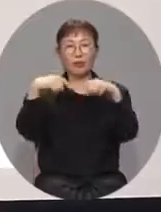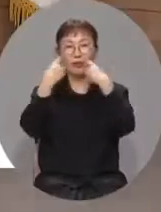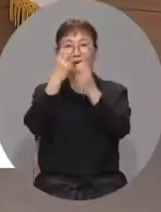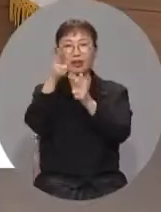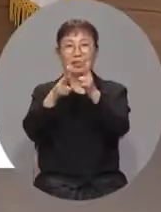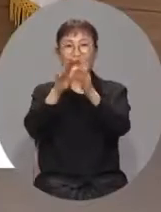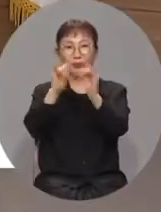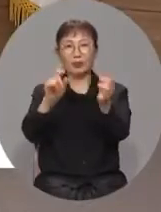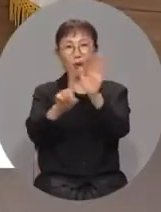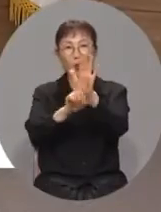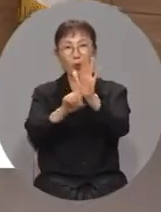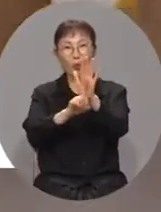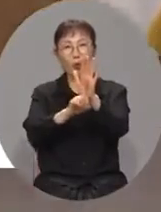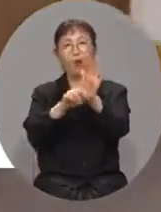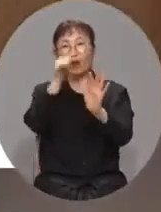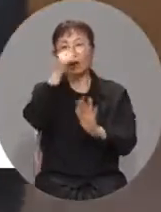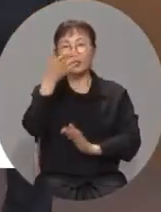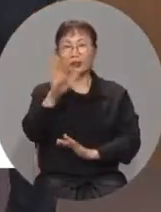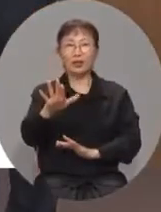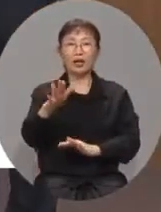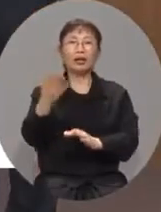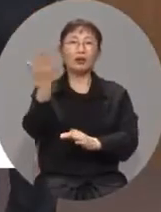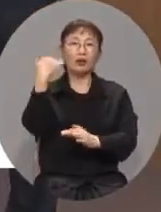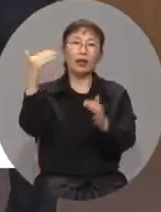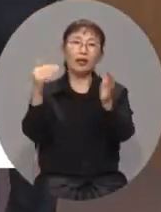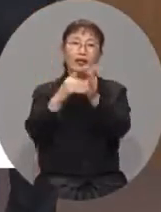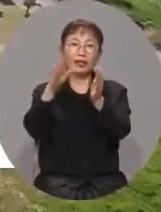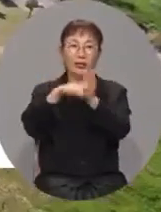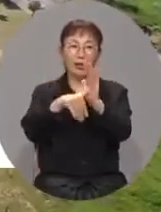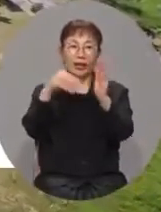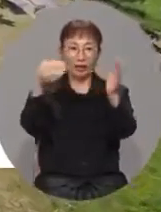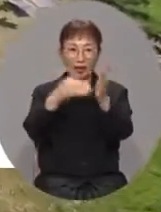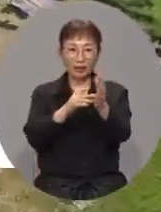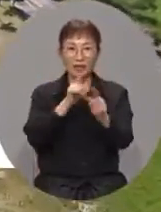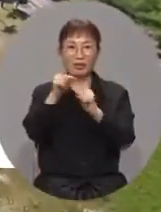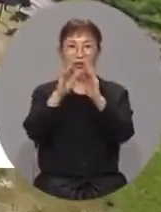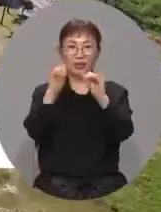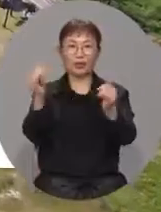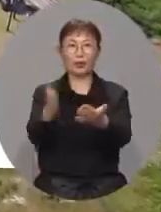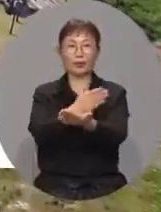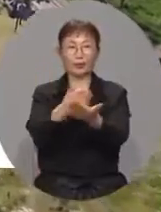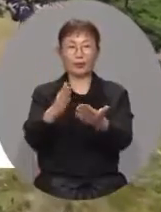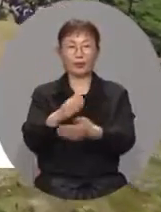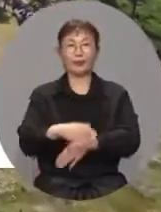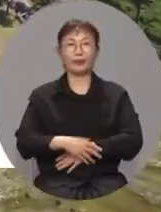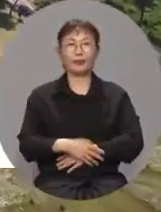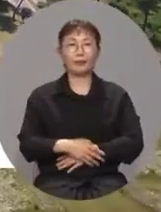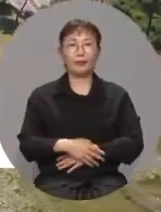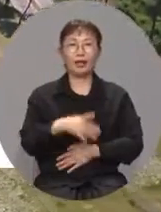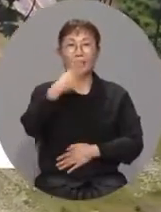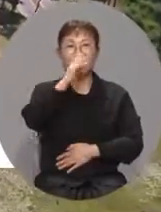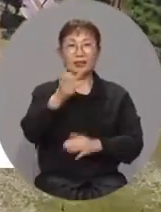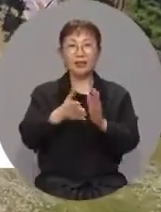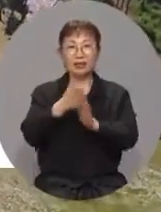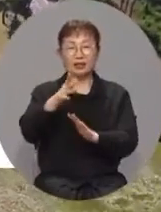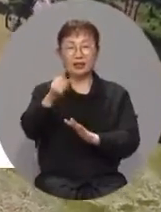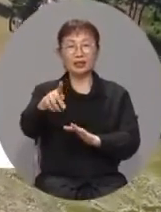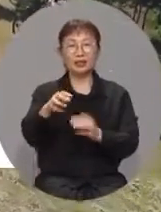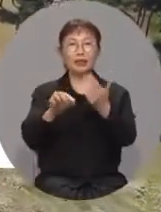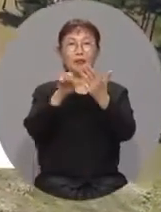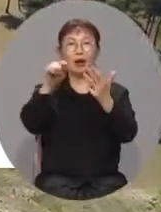실시했지만 지난주 마감시간까지 사업 제안서를 제출한 기업이 없었다 고 밝혔습니다 104 실은 이달 안으로